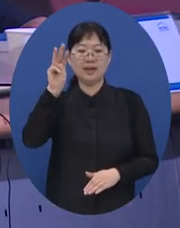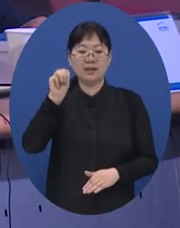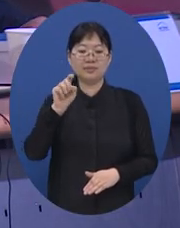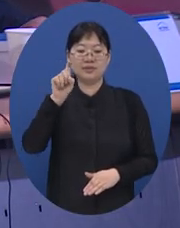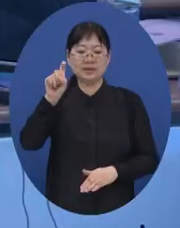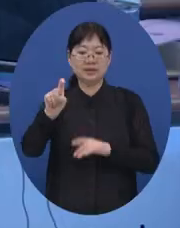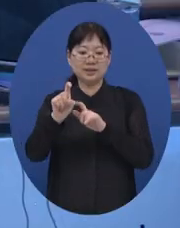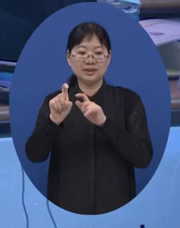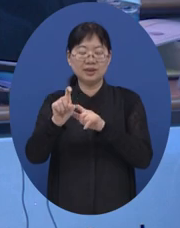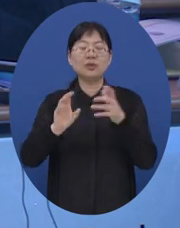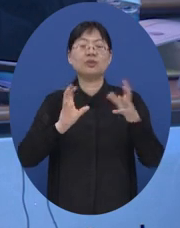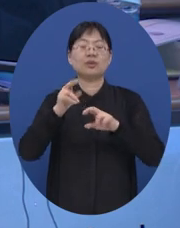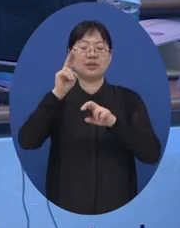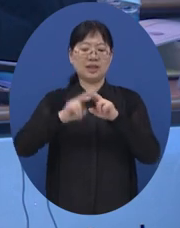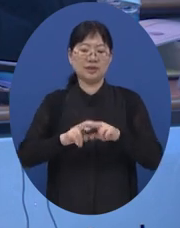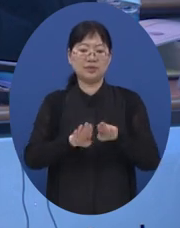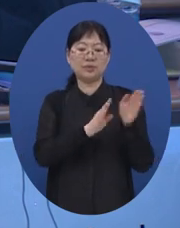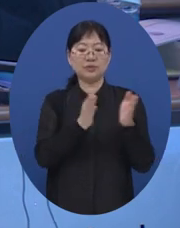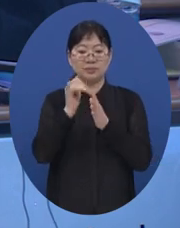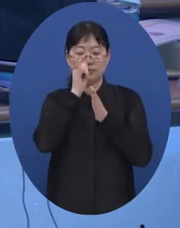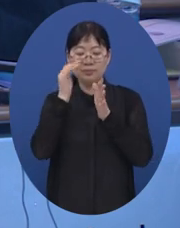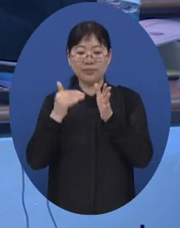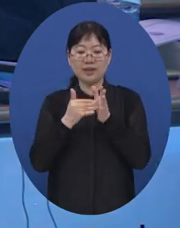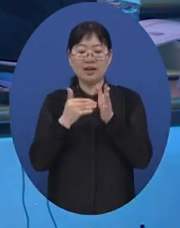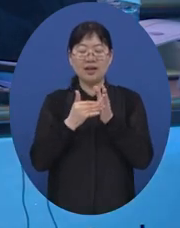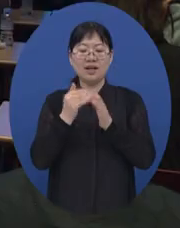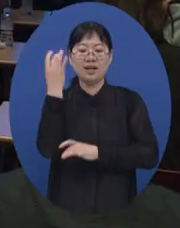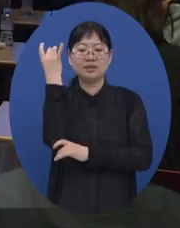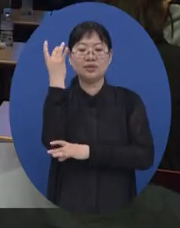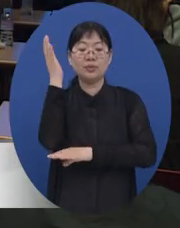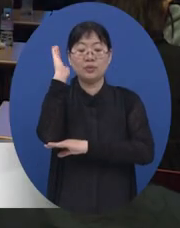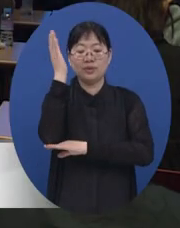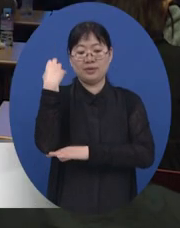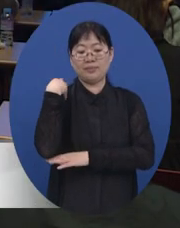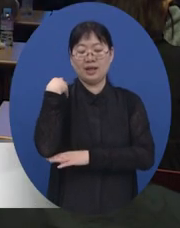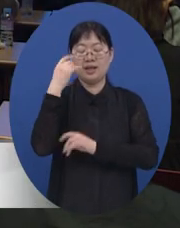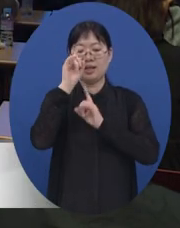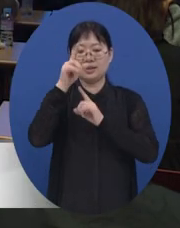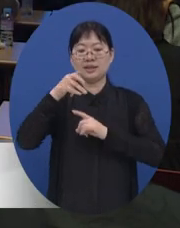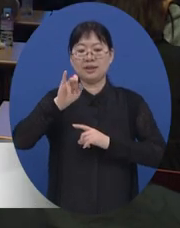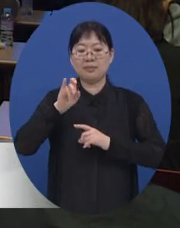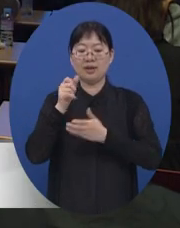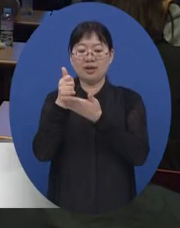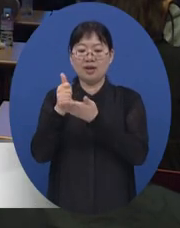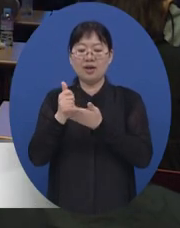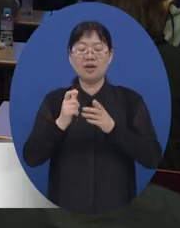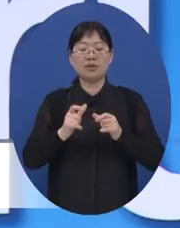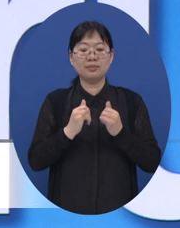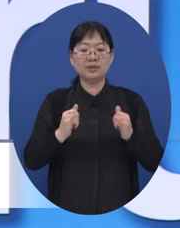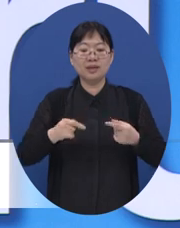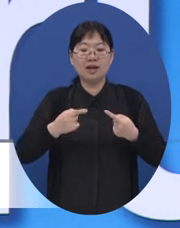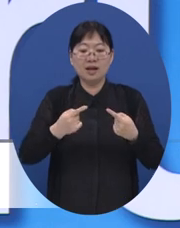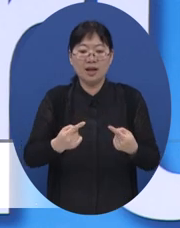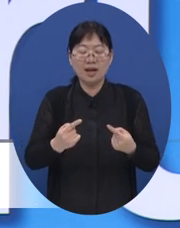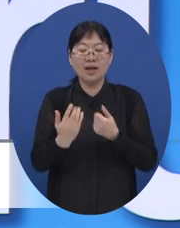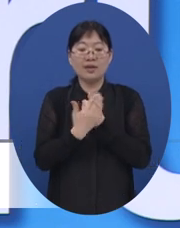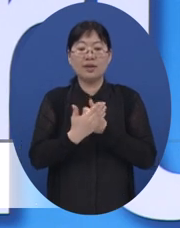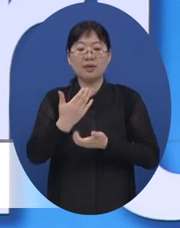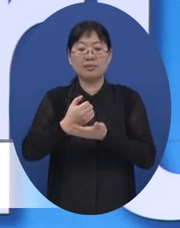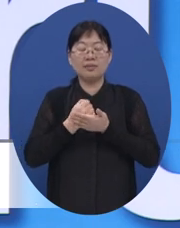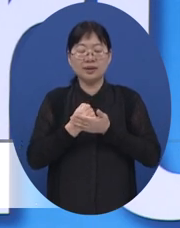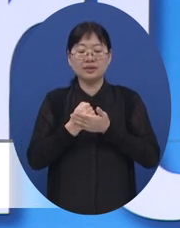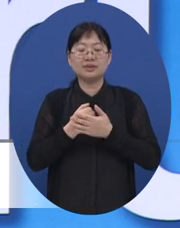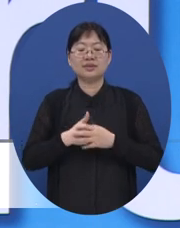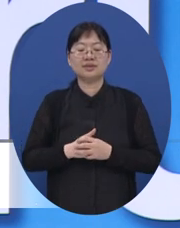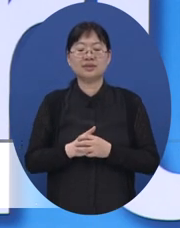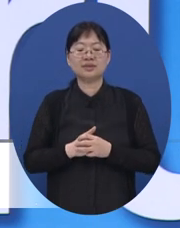전환하기 위한 토론의 장으로 마련되었습니다 기조연설에 나선 이제는 경우도 사는 보민이 참여하고 혜택받는 남북 교류와